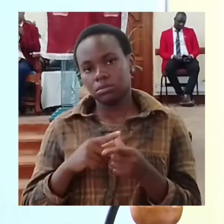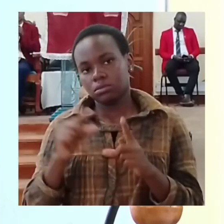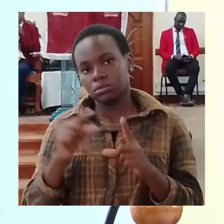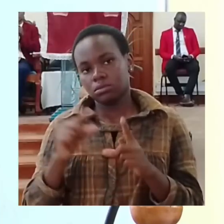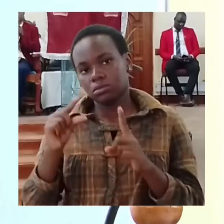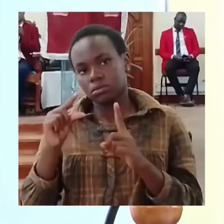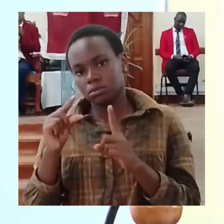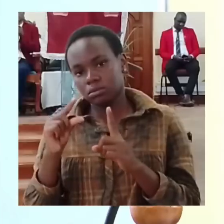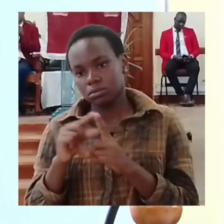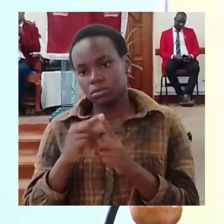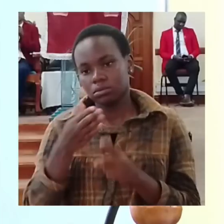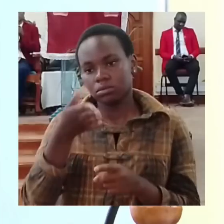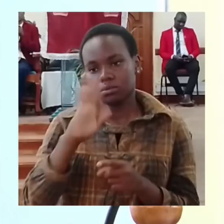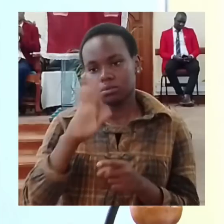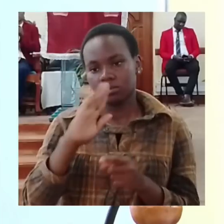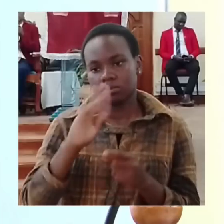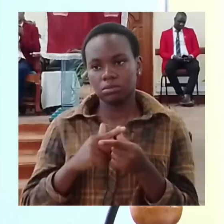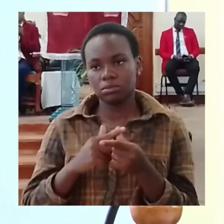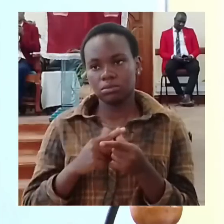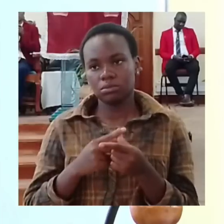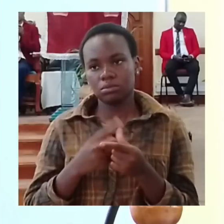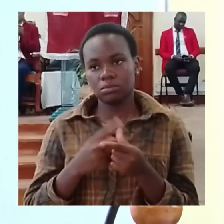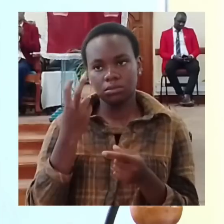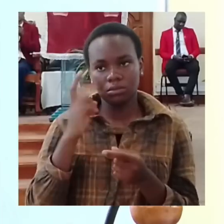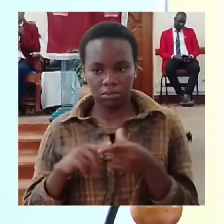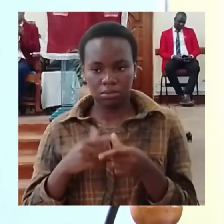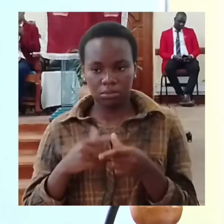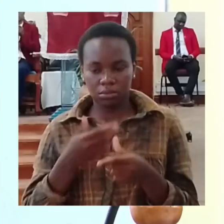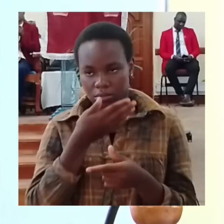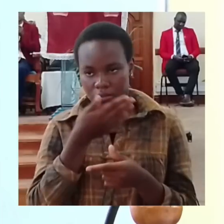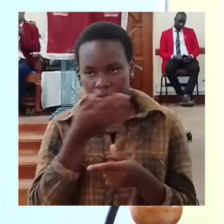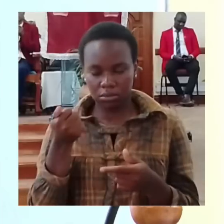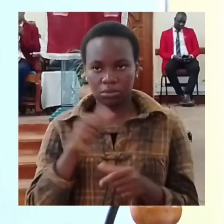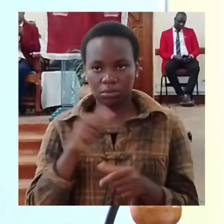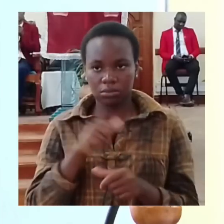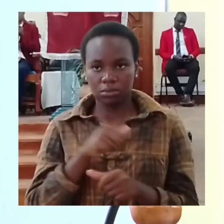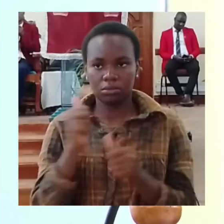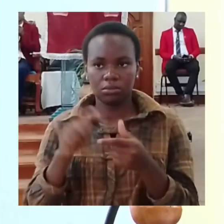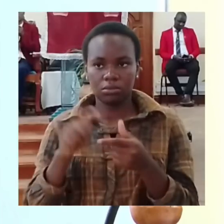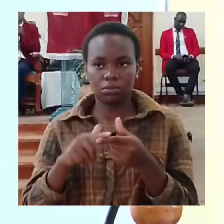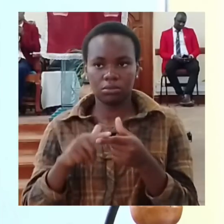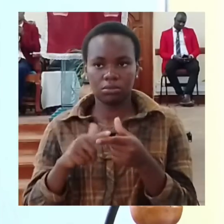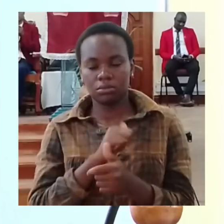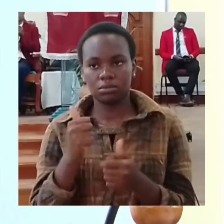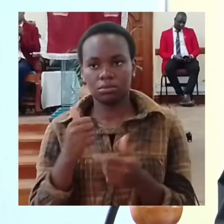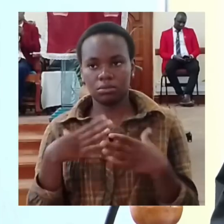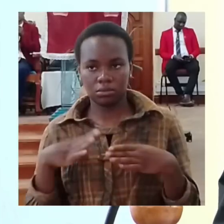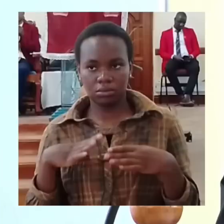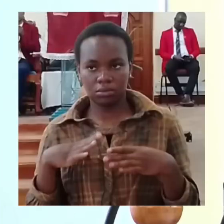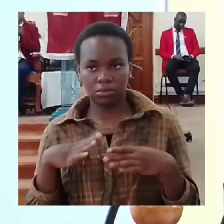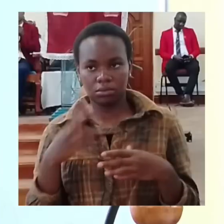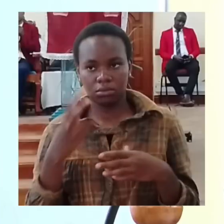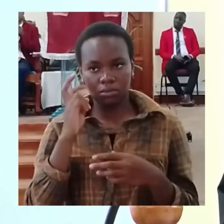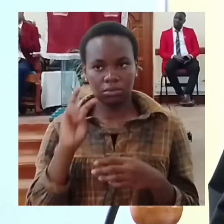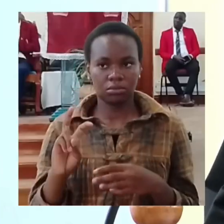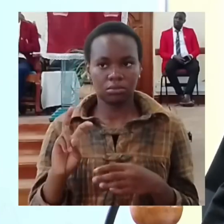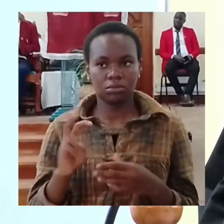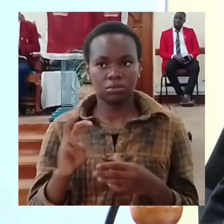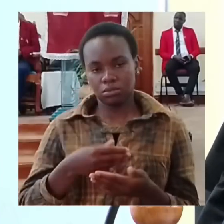kiugaga consider others better than yourself. Wonage andũ arĩa angĩ atĩ no makorwo marĩaga kũrĩ